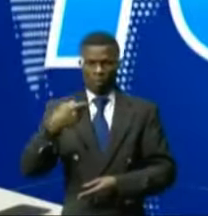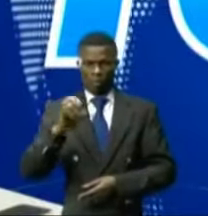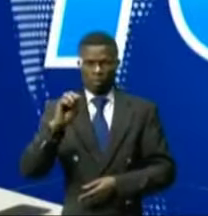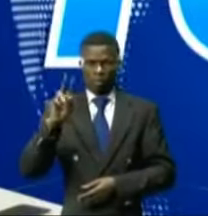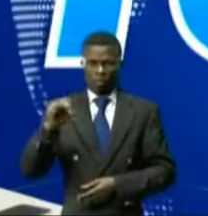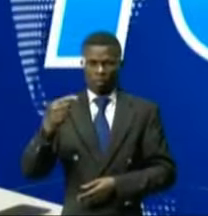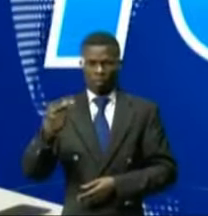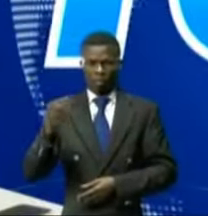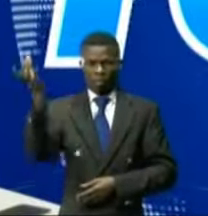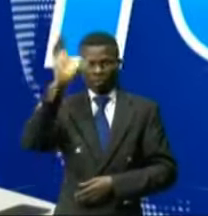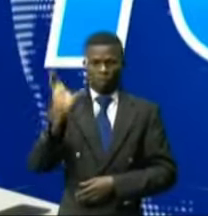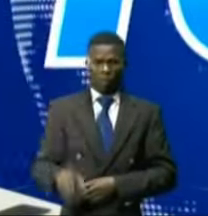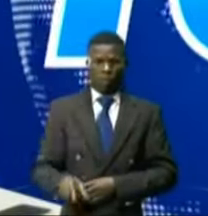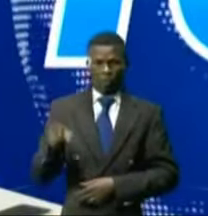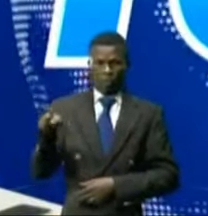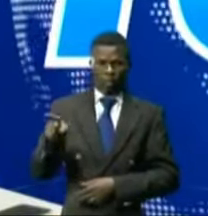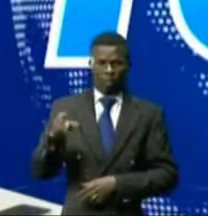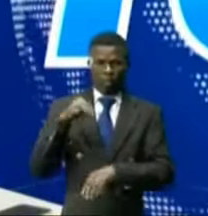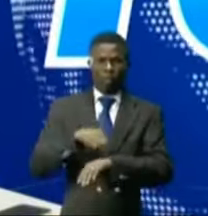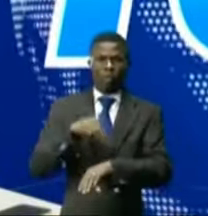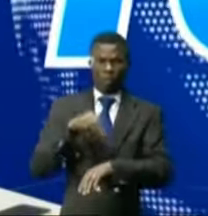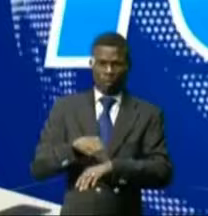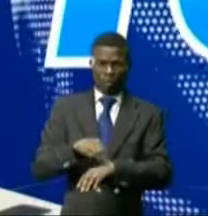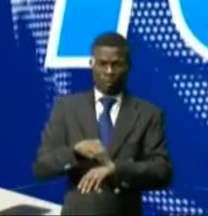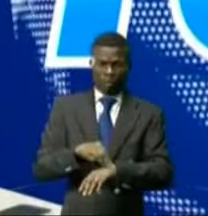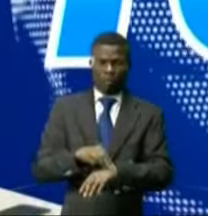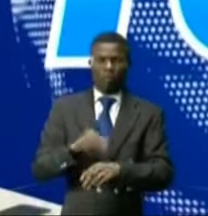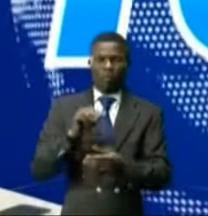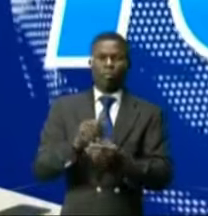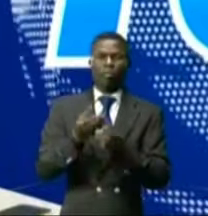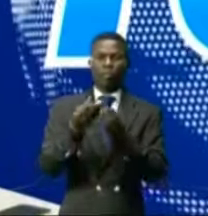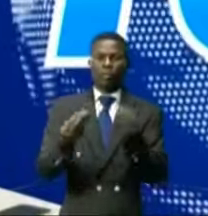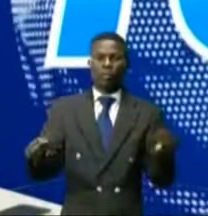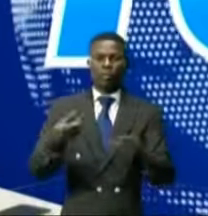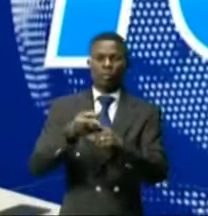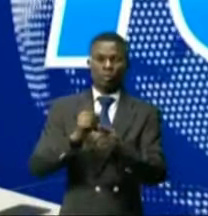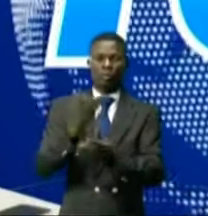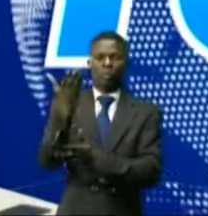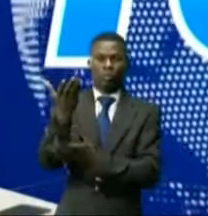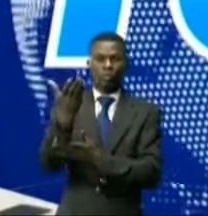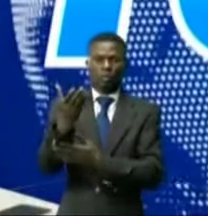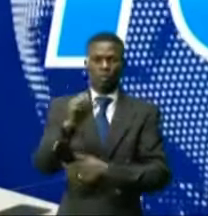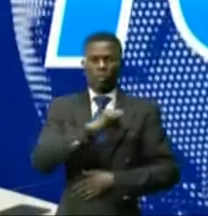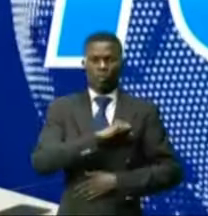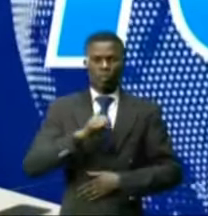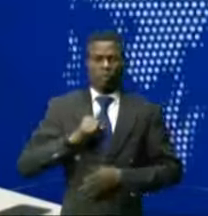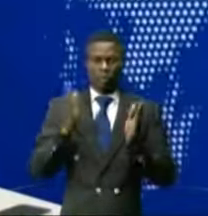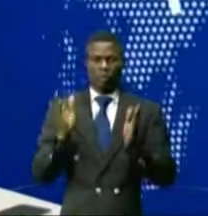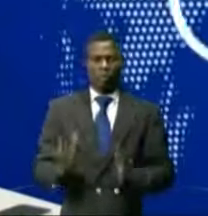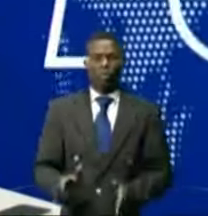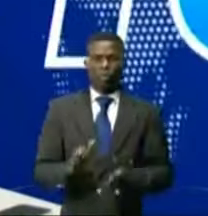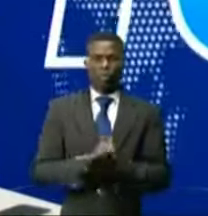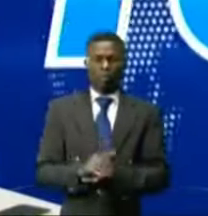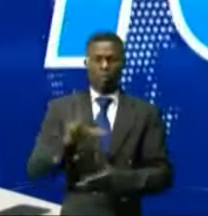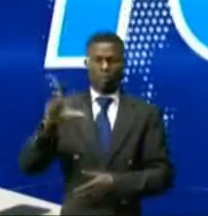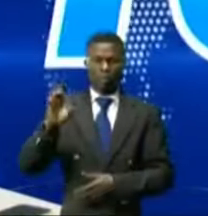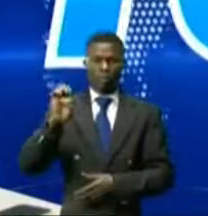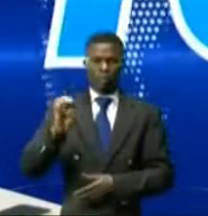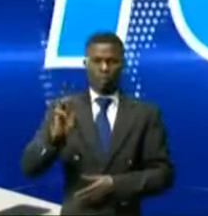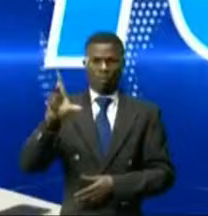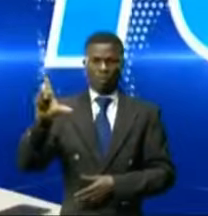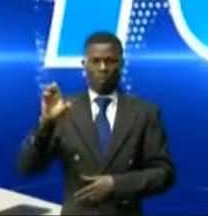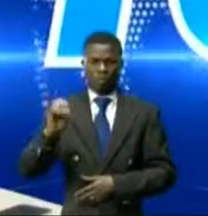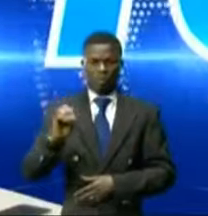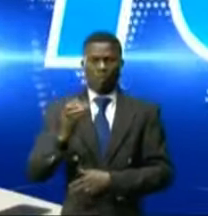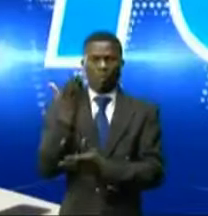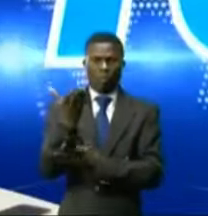Congo à Matadi dans le Congo central. Principal retombée du plaidoyer fait par le sénateur Roli Lelo lors d'une série